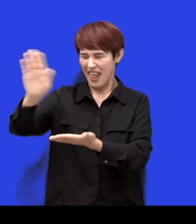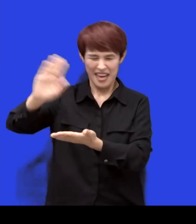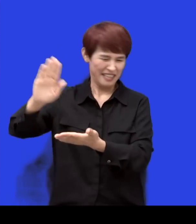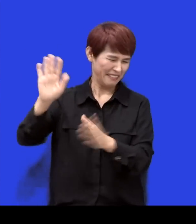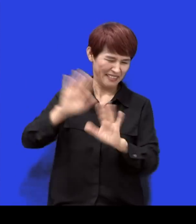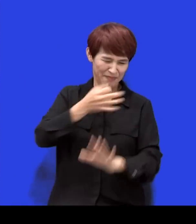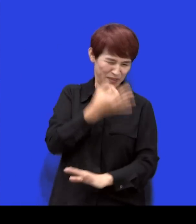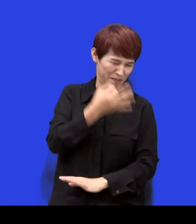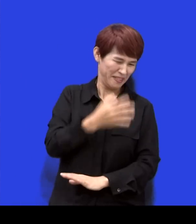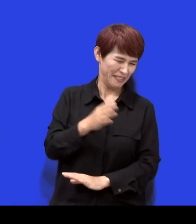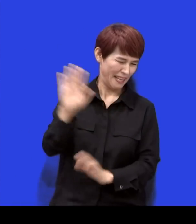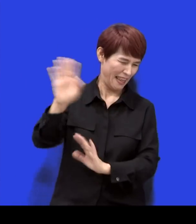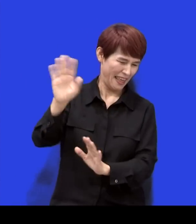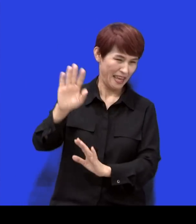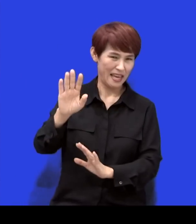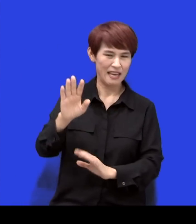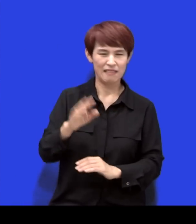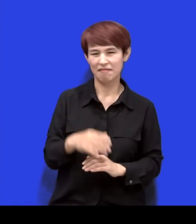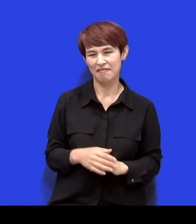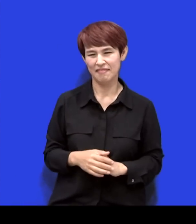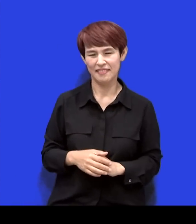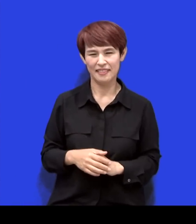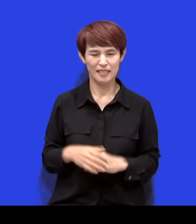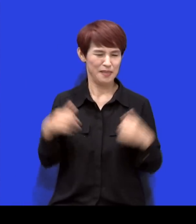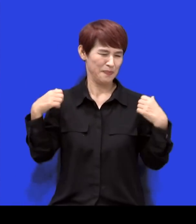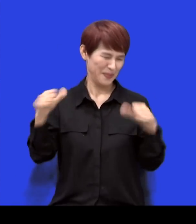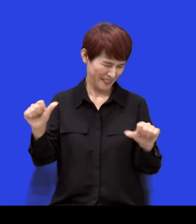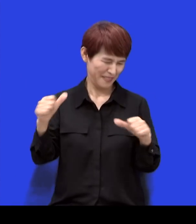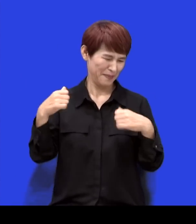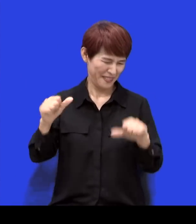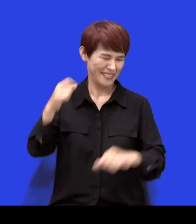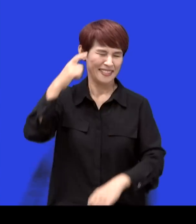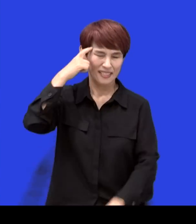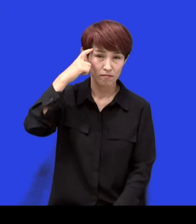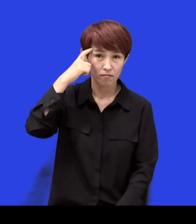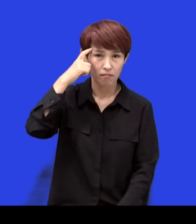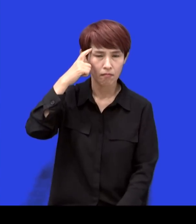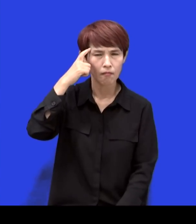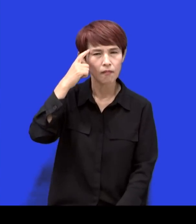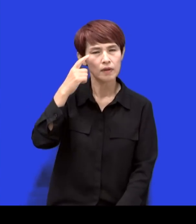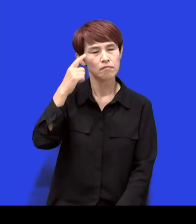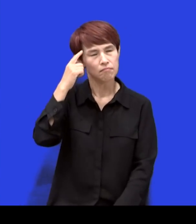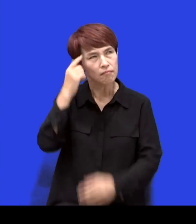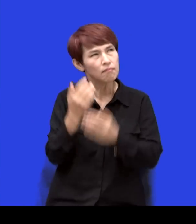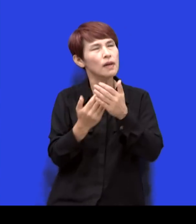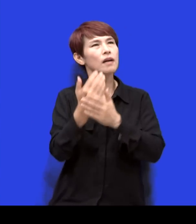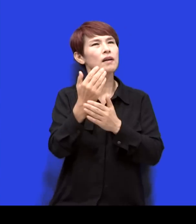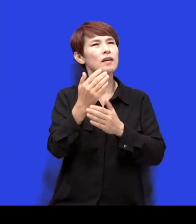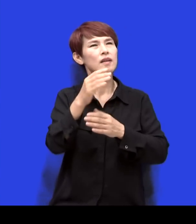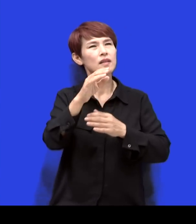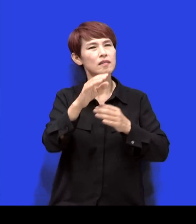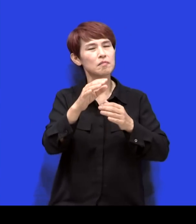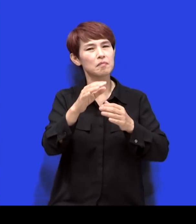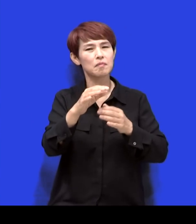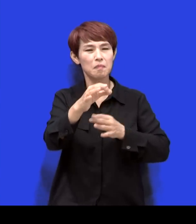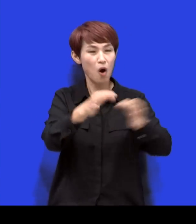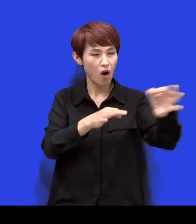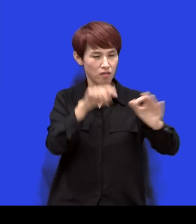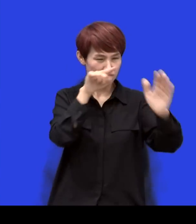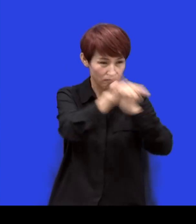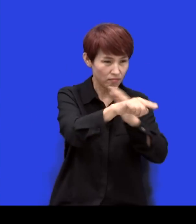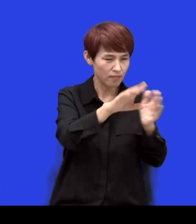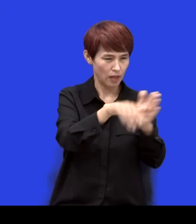돼. 힘들어. 아. 독자들한테 외면받아. 그래서 안 쓰려고 자꾸 했어요. 예. 근데 그러다가 또 이제 편의점에 뭐 사러 갔을 때